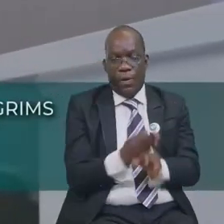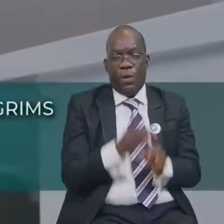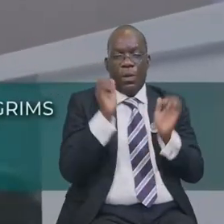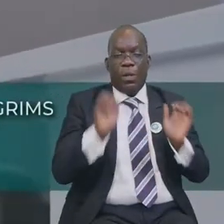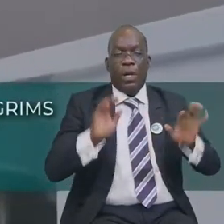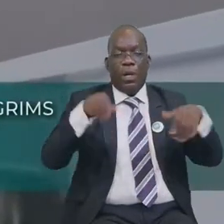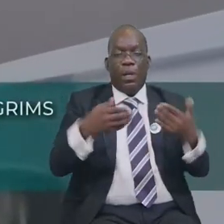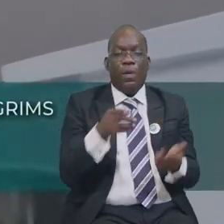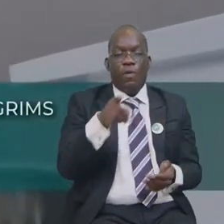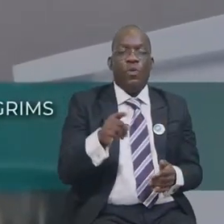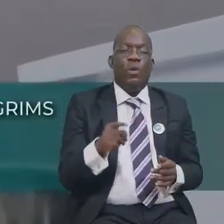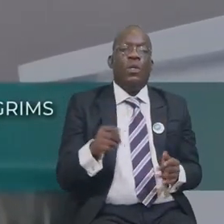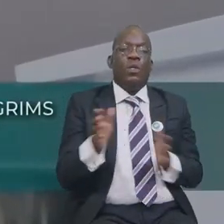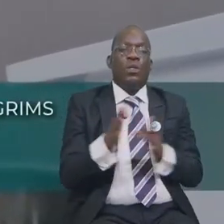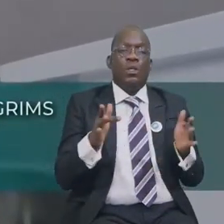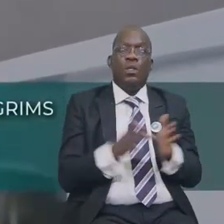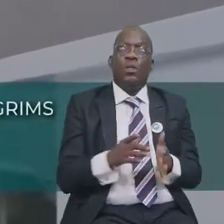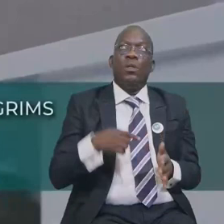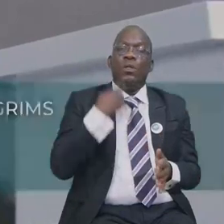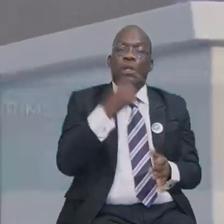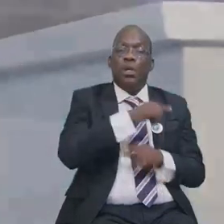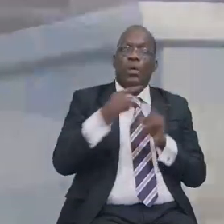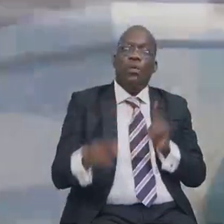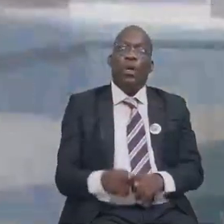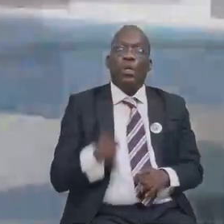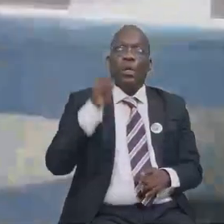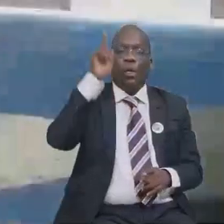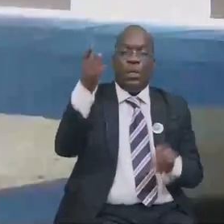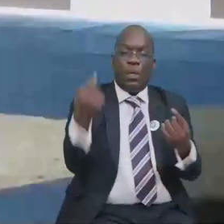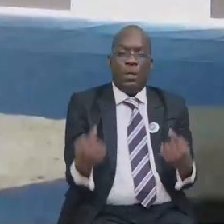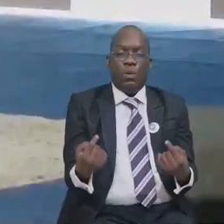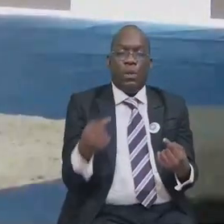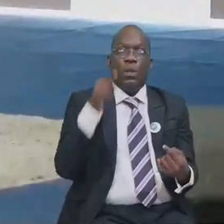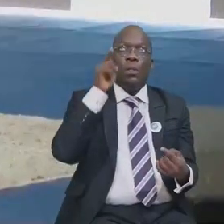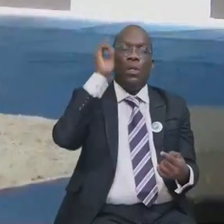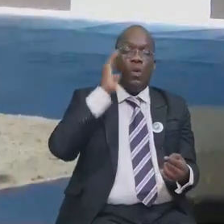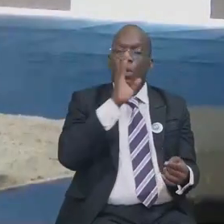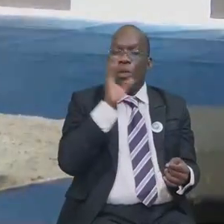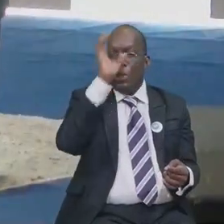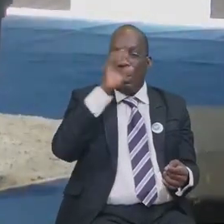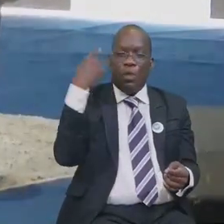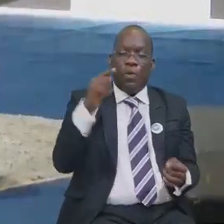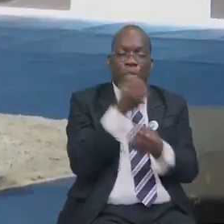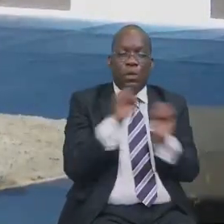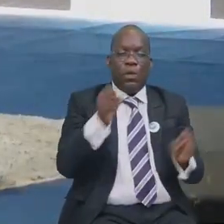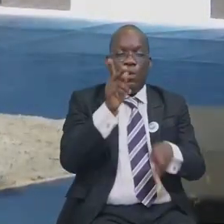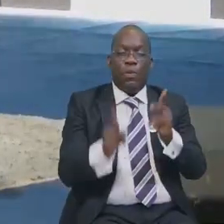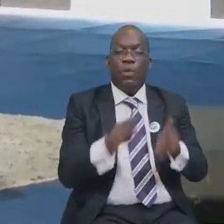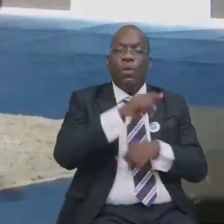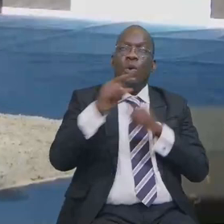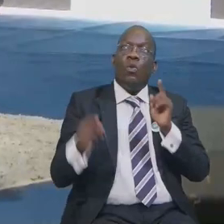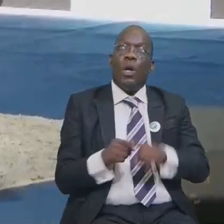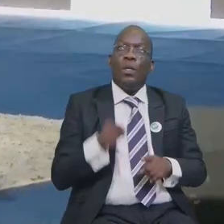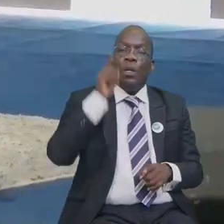dit, quand il viendra, il cherchera les gens sauvés. Ça ne peut qu'arriver par la foi. Quand